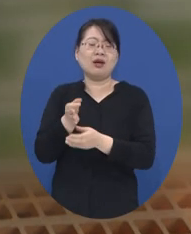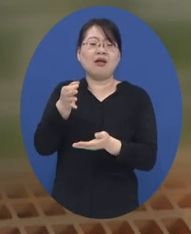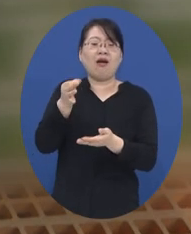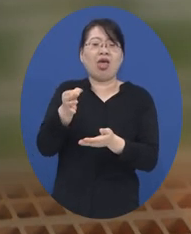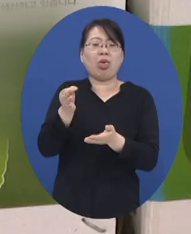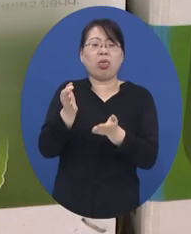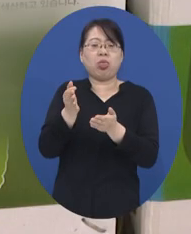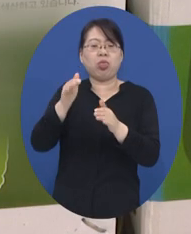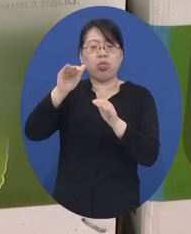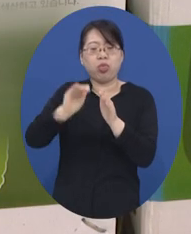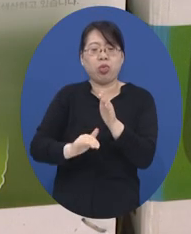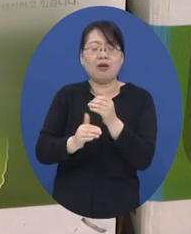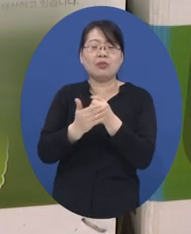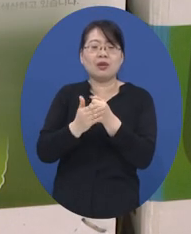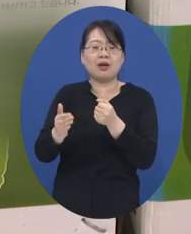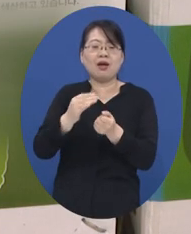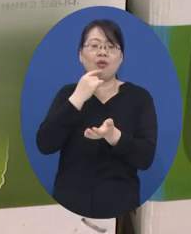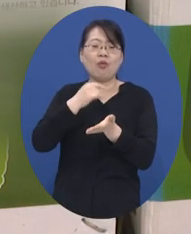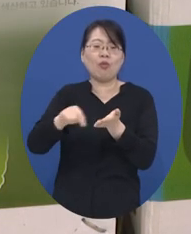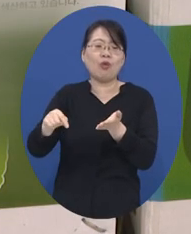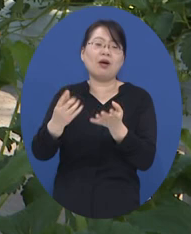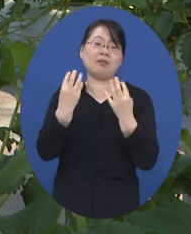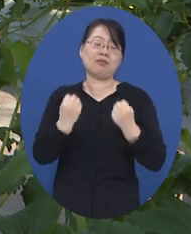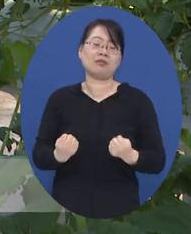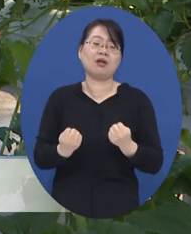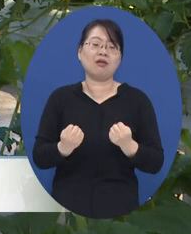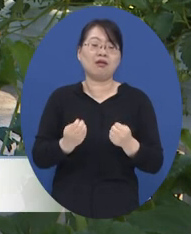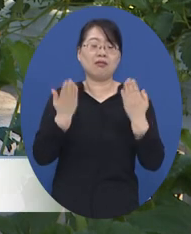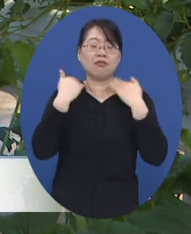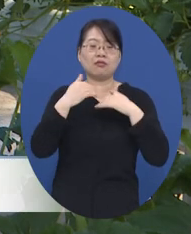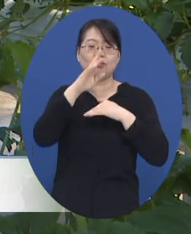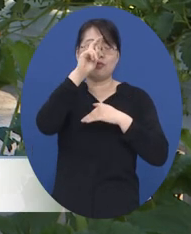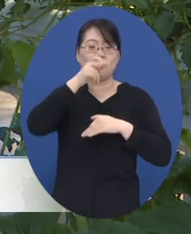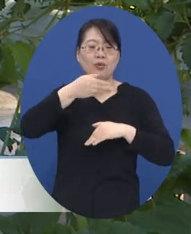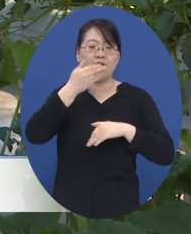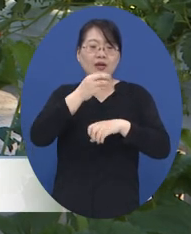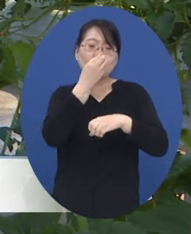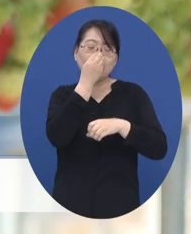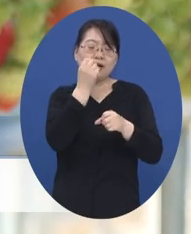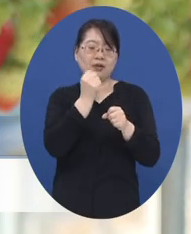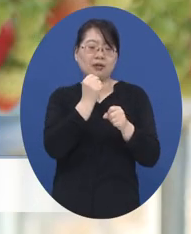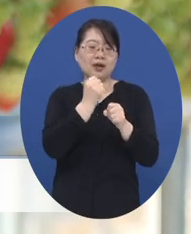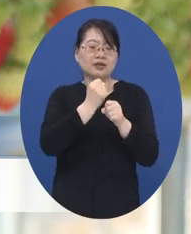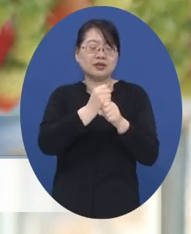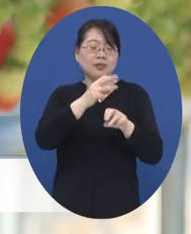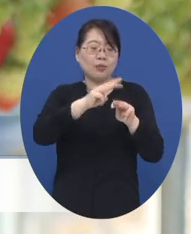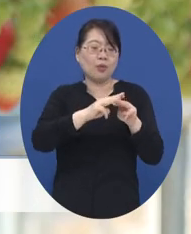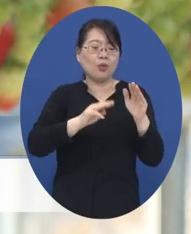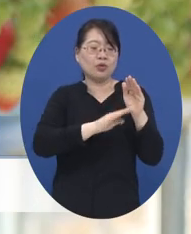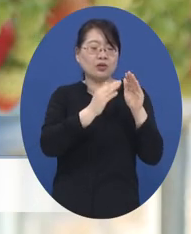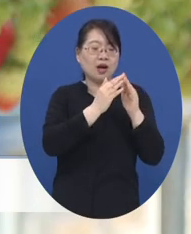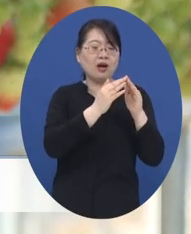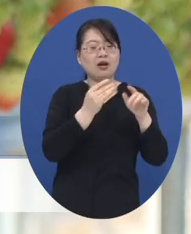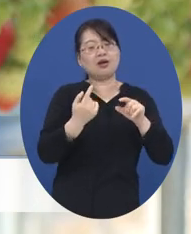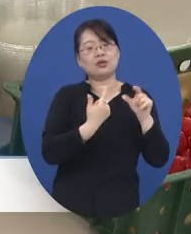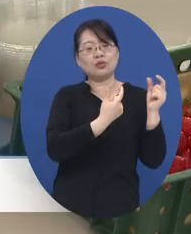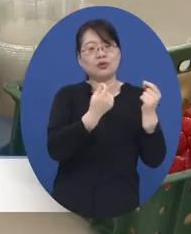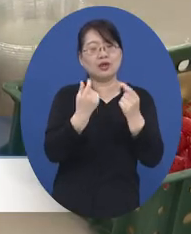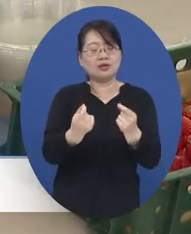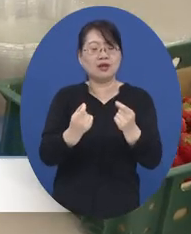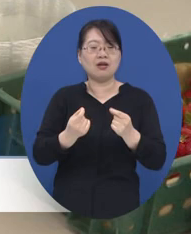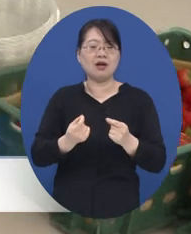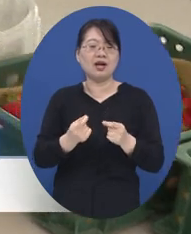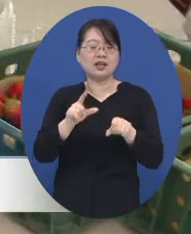받아 이달에만 수천만원의 손해를 봐야 할 지경입니다 학교 급식용 딸기를 재배하는 다른 농가도 사은 마찬가지